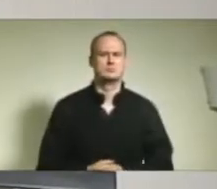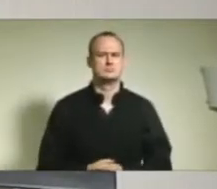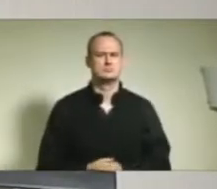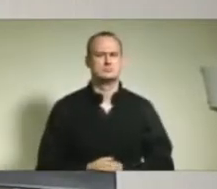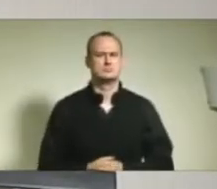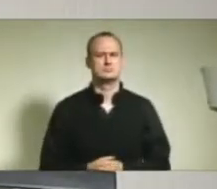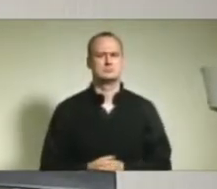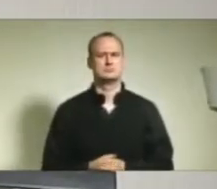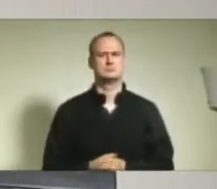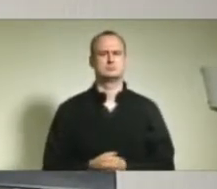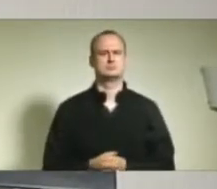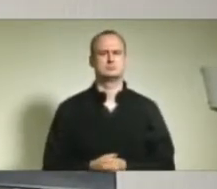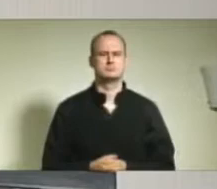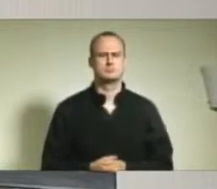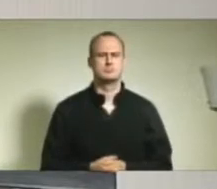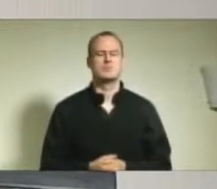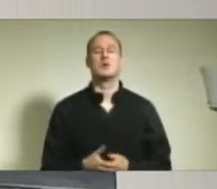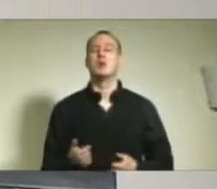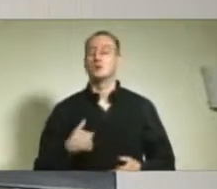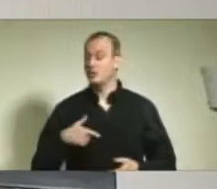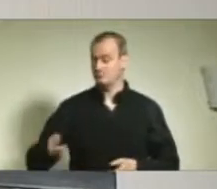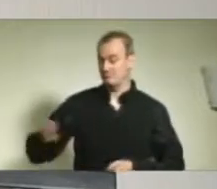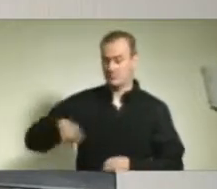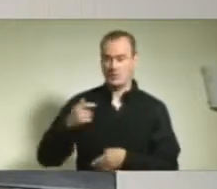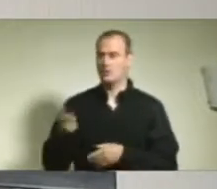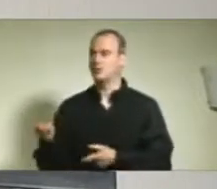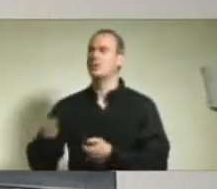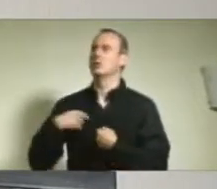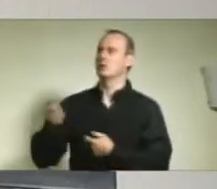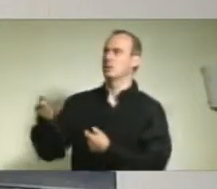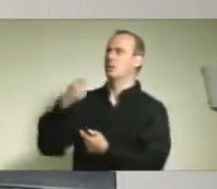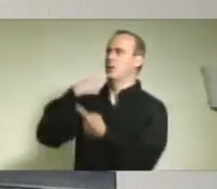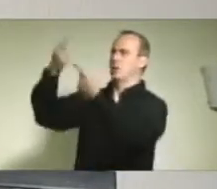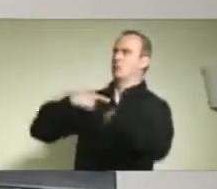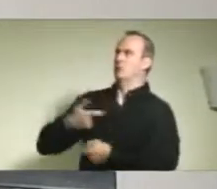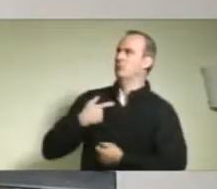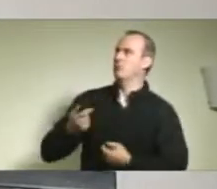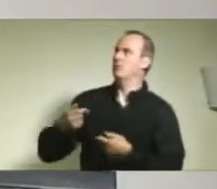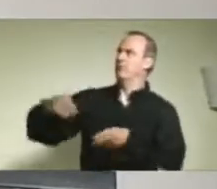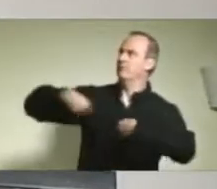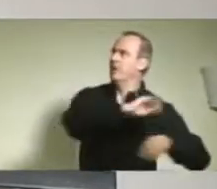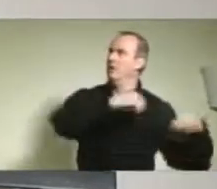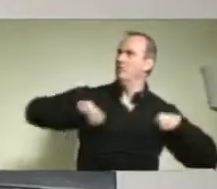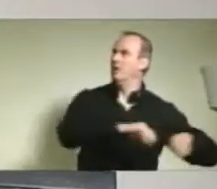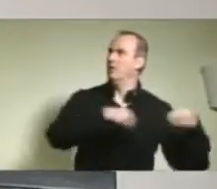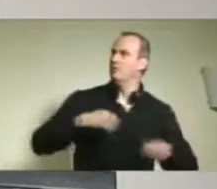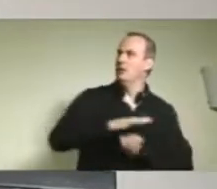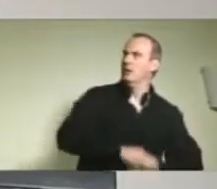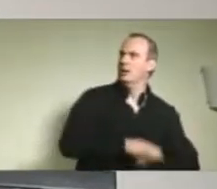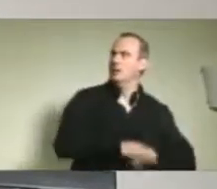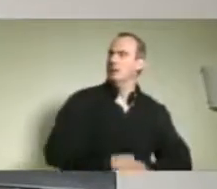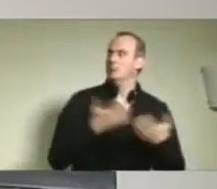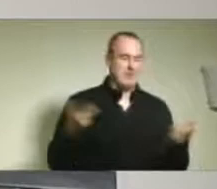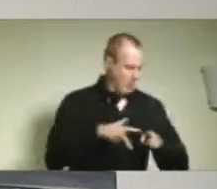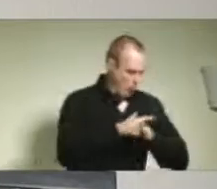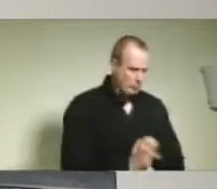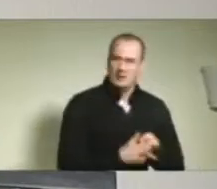très stressés. On leur demande de produire et de vendre toujours plus, sans moyens